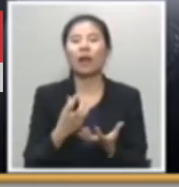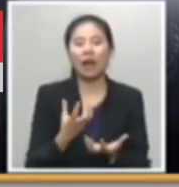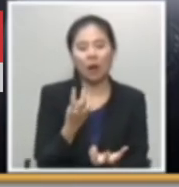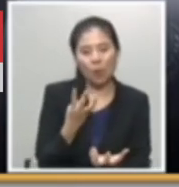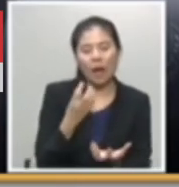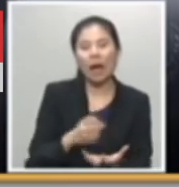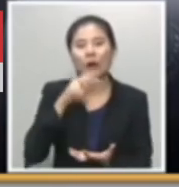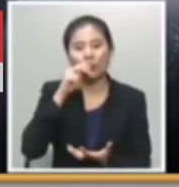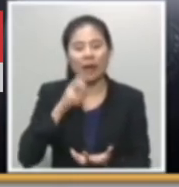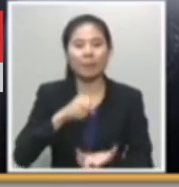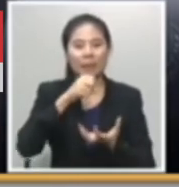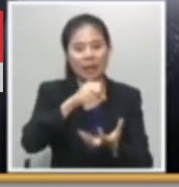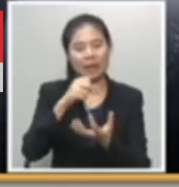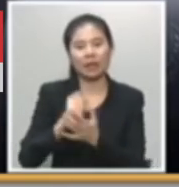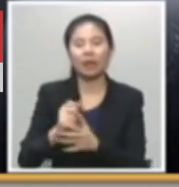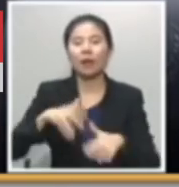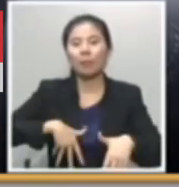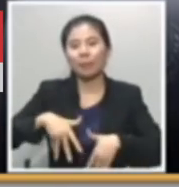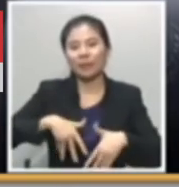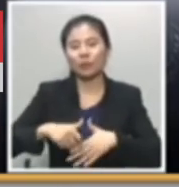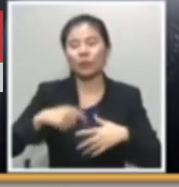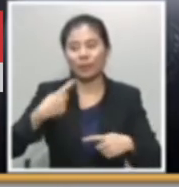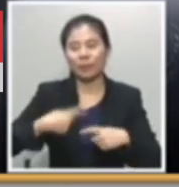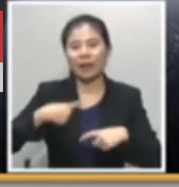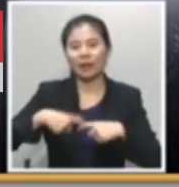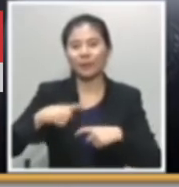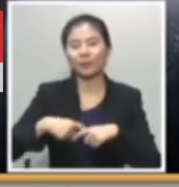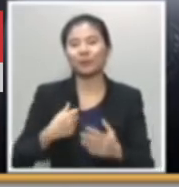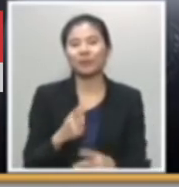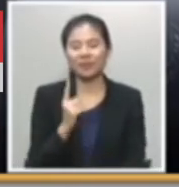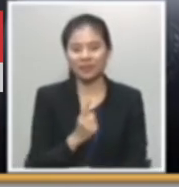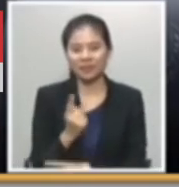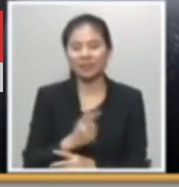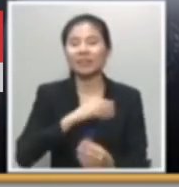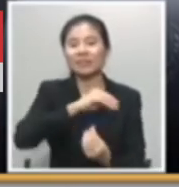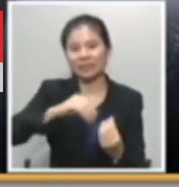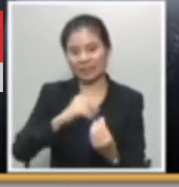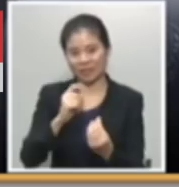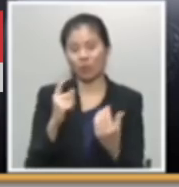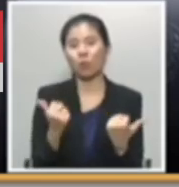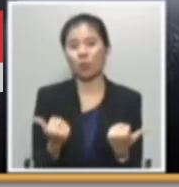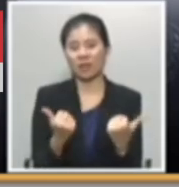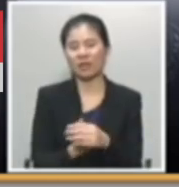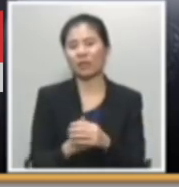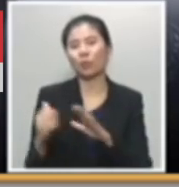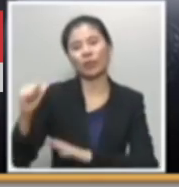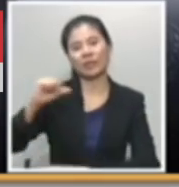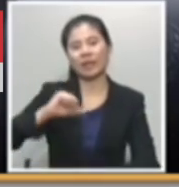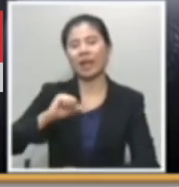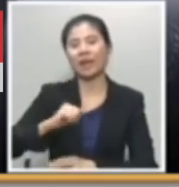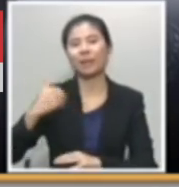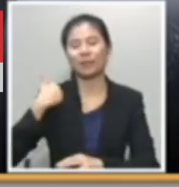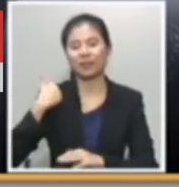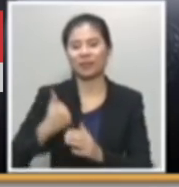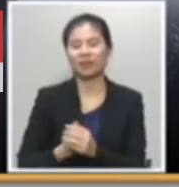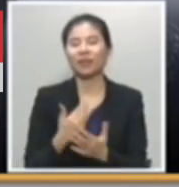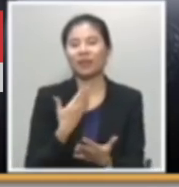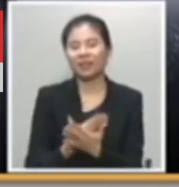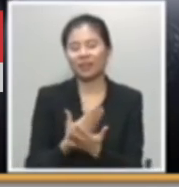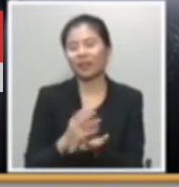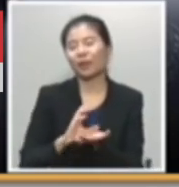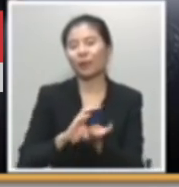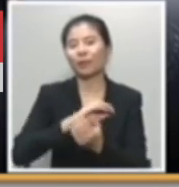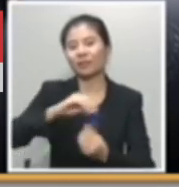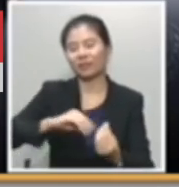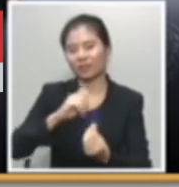ะครับประชาชนลำบากอย่างแสนสาหัสเศรษฐกิจวันนี้นะฮะตกต่ำมากเป็นวิกฤตและงบที่ไปช่วยเศรษฐกิ